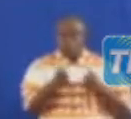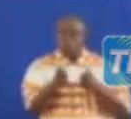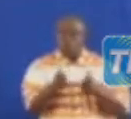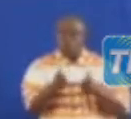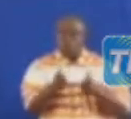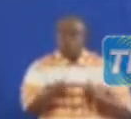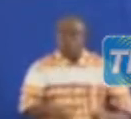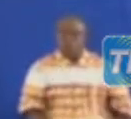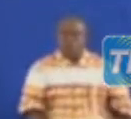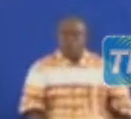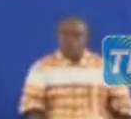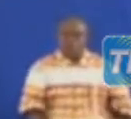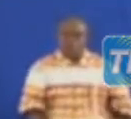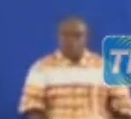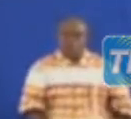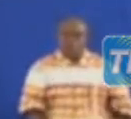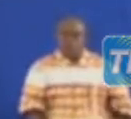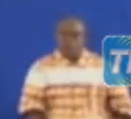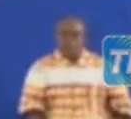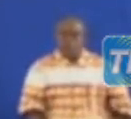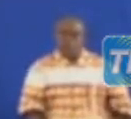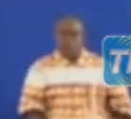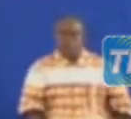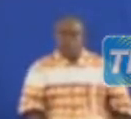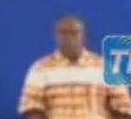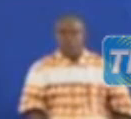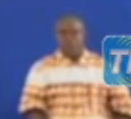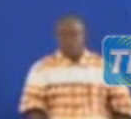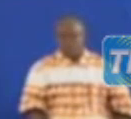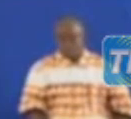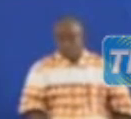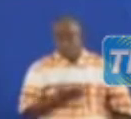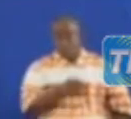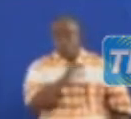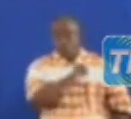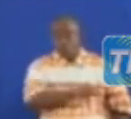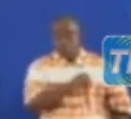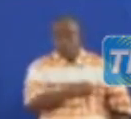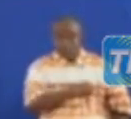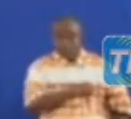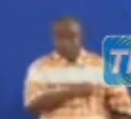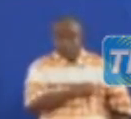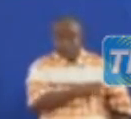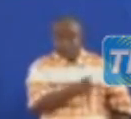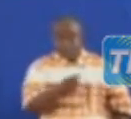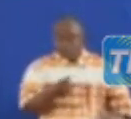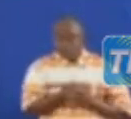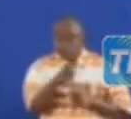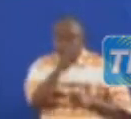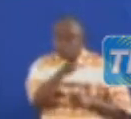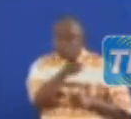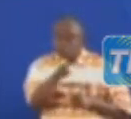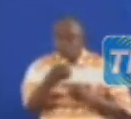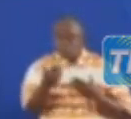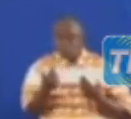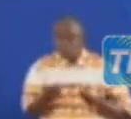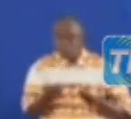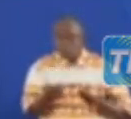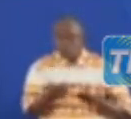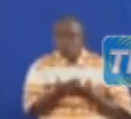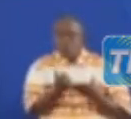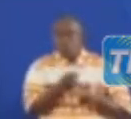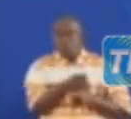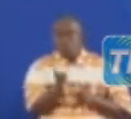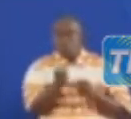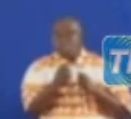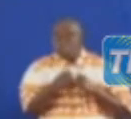tumaini. Hali kadhalika ndugu jamaa na marafiki kwa kunivumilia pale ninapokosekana miongoni mwao